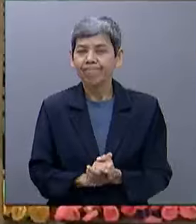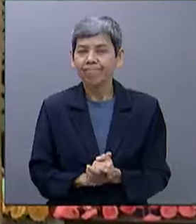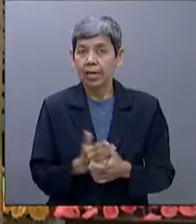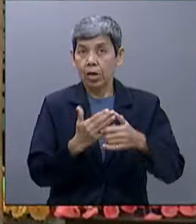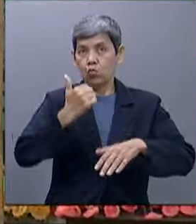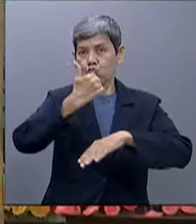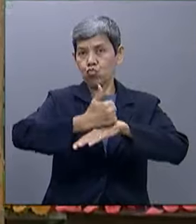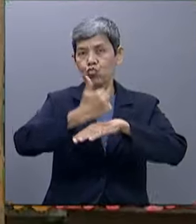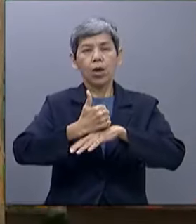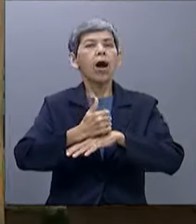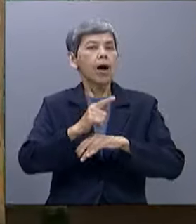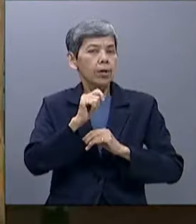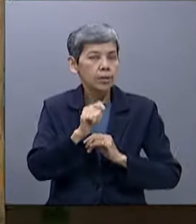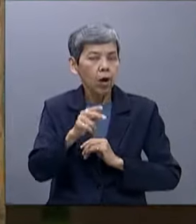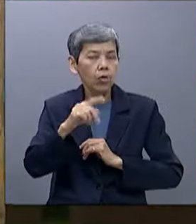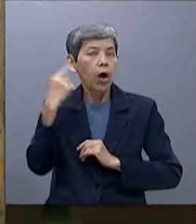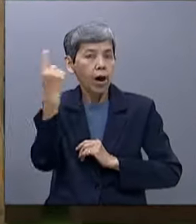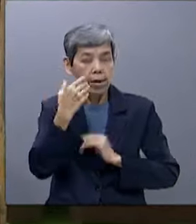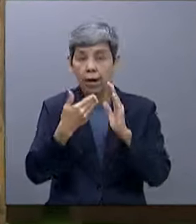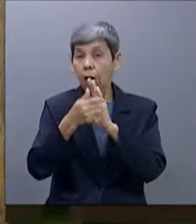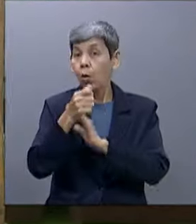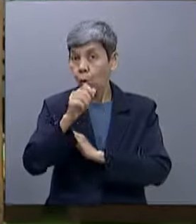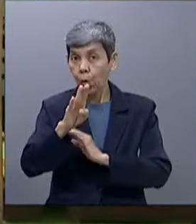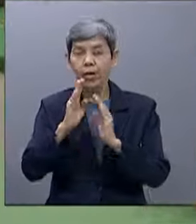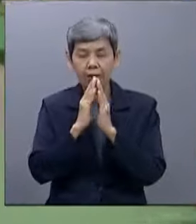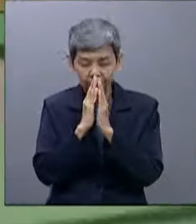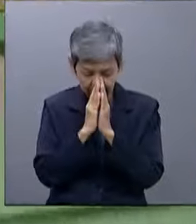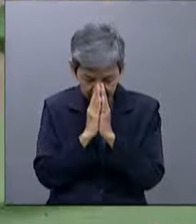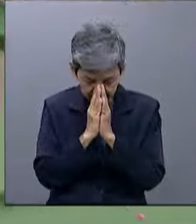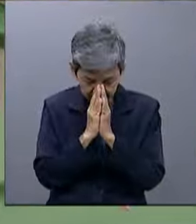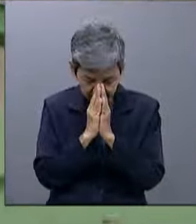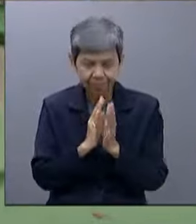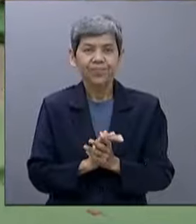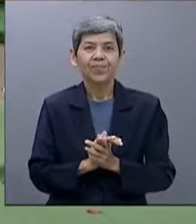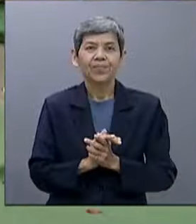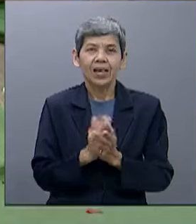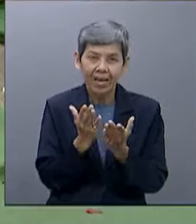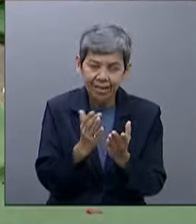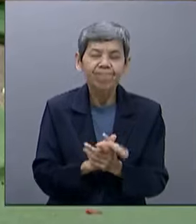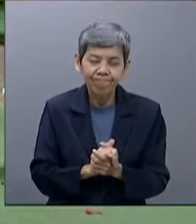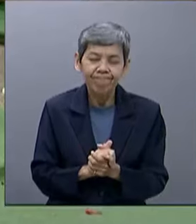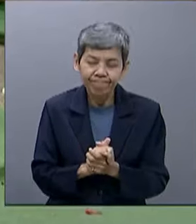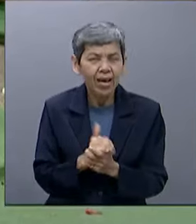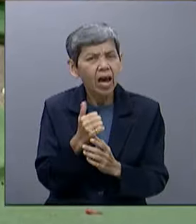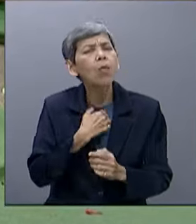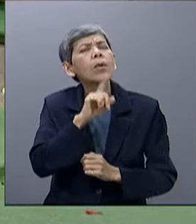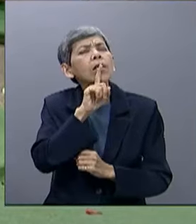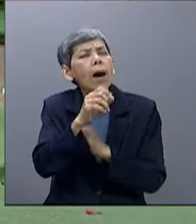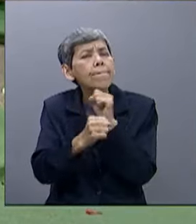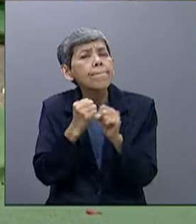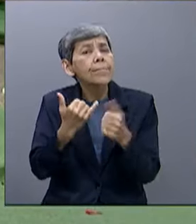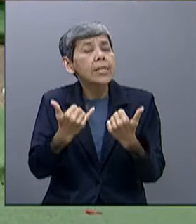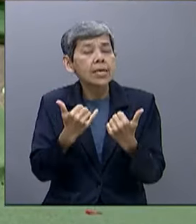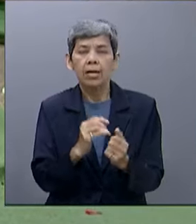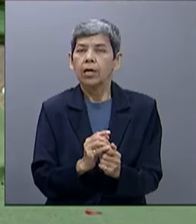ผู้อำนวยการการท่องเที่ยวแห่งประเทศไทยสำนักงานจังหวัดอุบลราชธานีครับสวัสดีครับ สวัสดีค่ะน้องป๊อปค่ะ ขอเรียกท่านพี่เอื้องนะคร ับ ได้ค่ะ พี่เอื้องครับผมปีนี้เนี่ยงาน